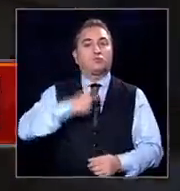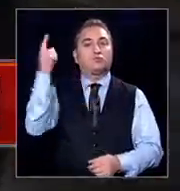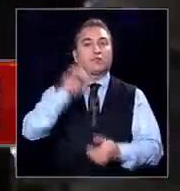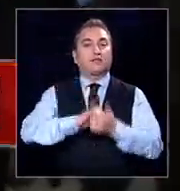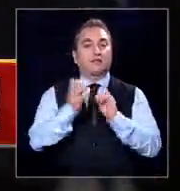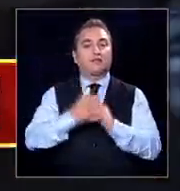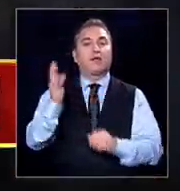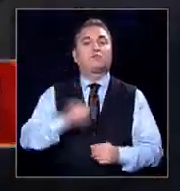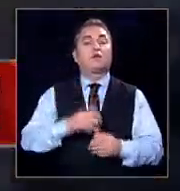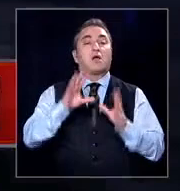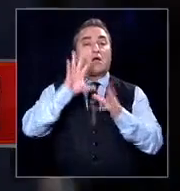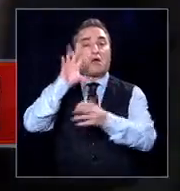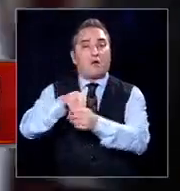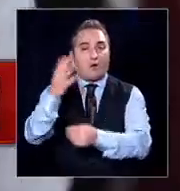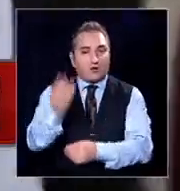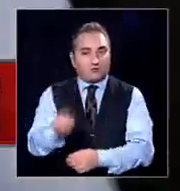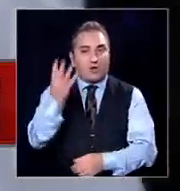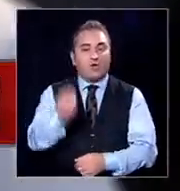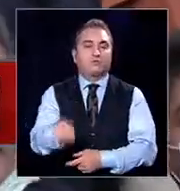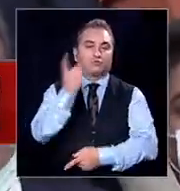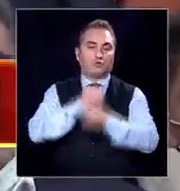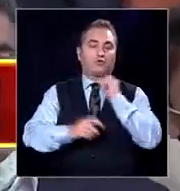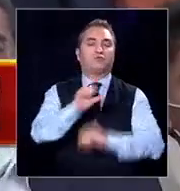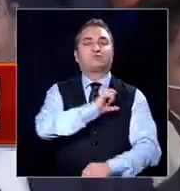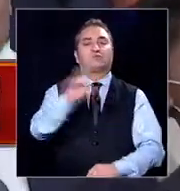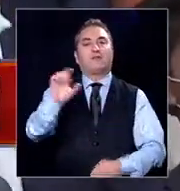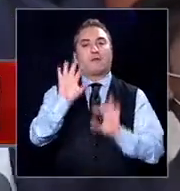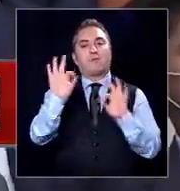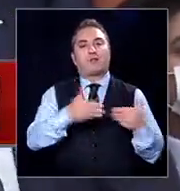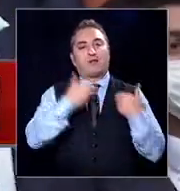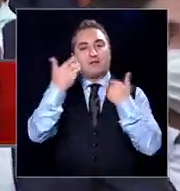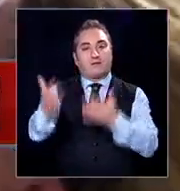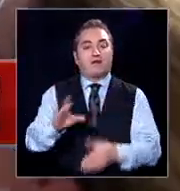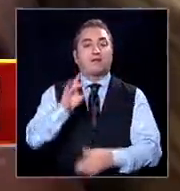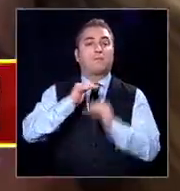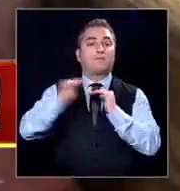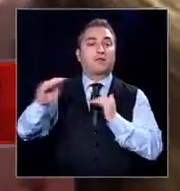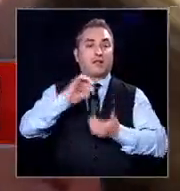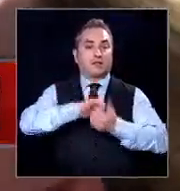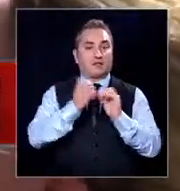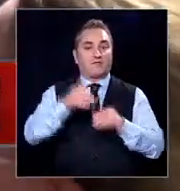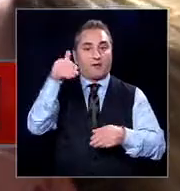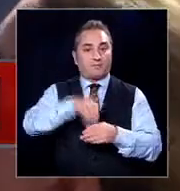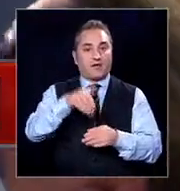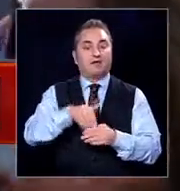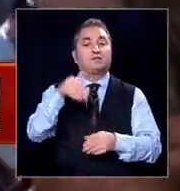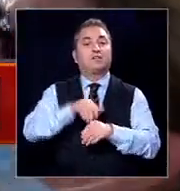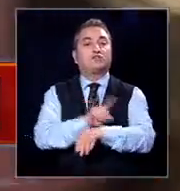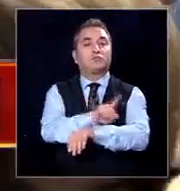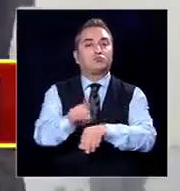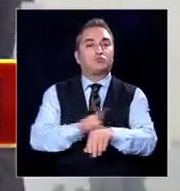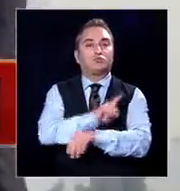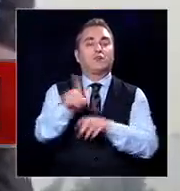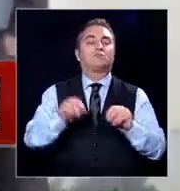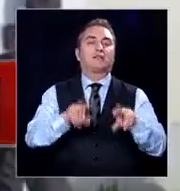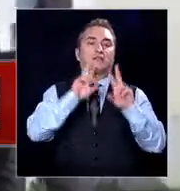yer alıp almayacakları sorusuna böyle yanıt verdi. Millet İttifakı'ndaki partilerin ise seçim sürecinde netleşeceğini